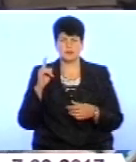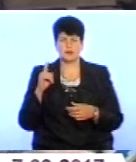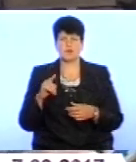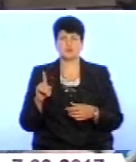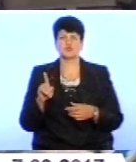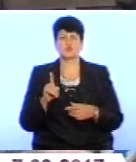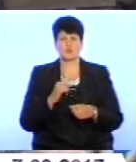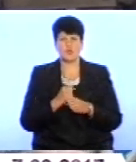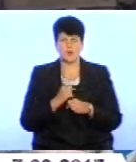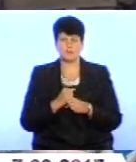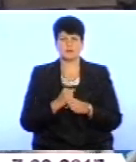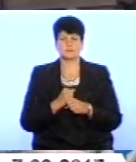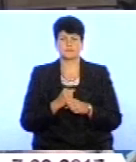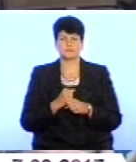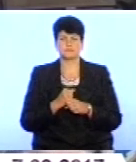знає, що вона робить, і